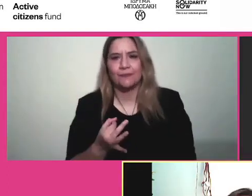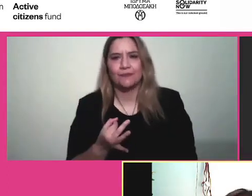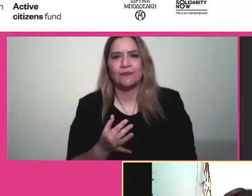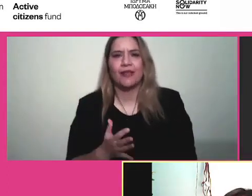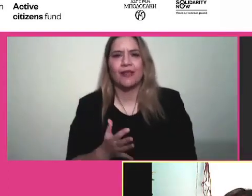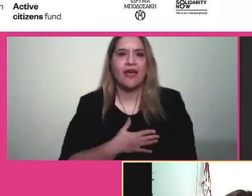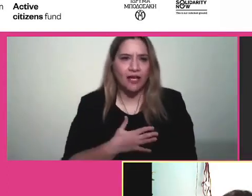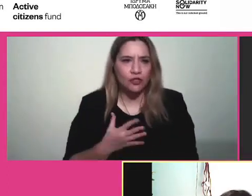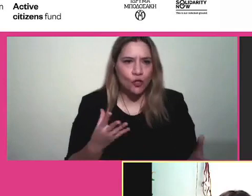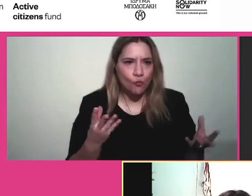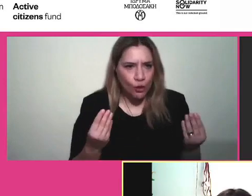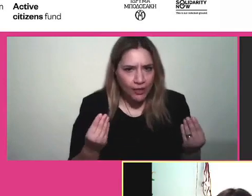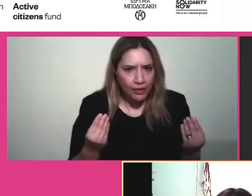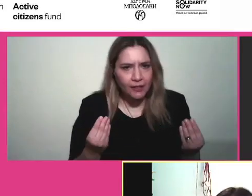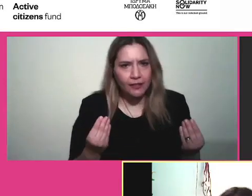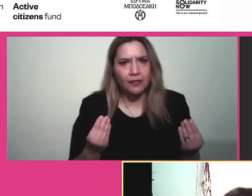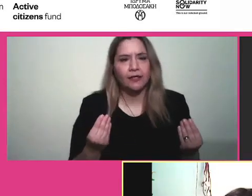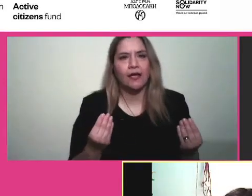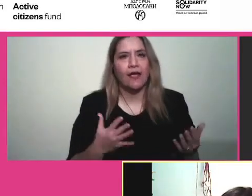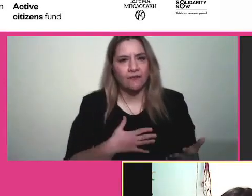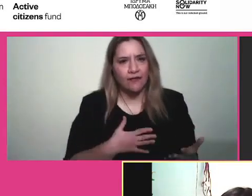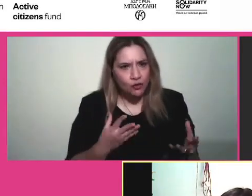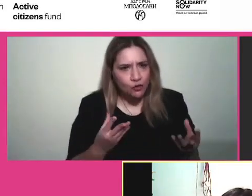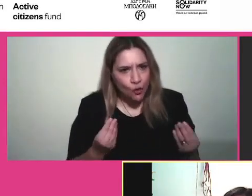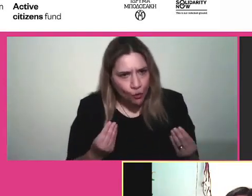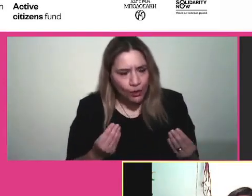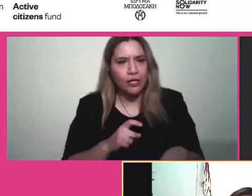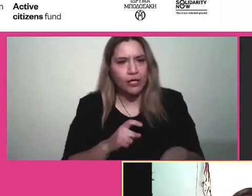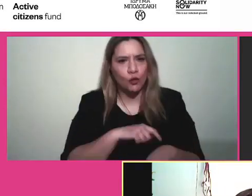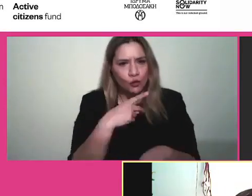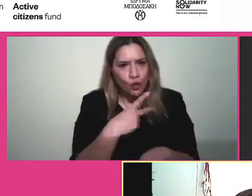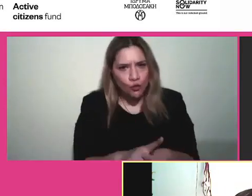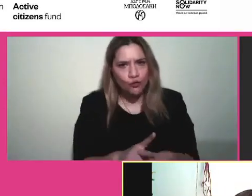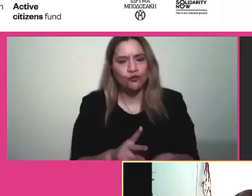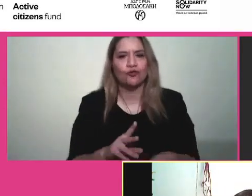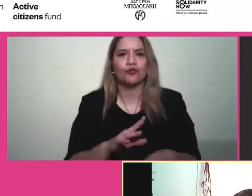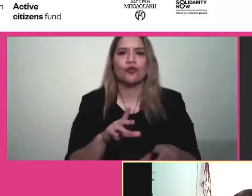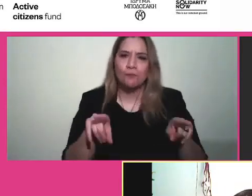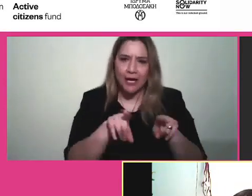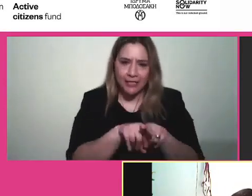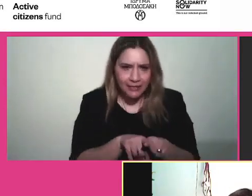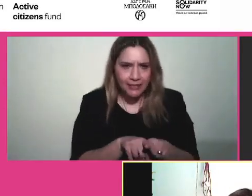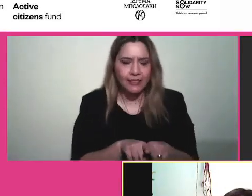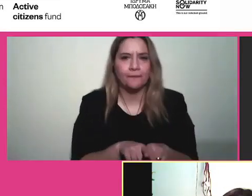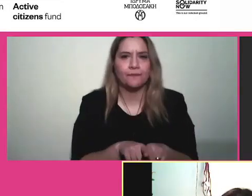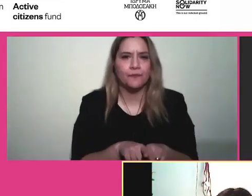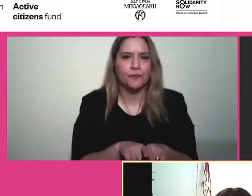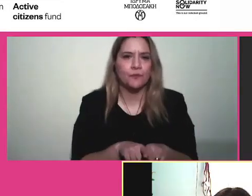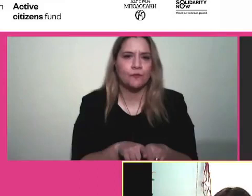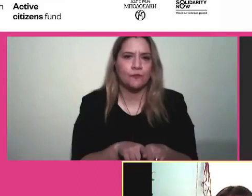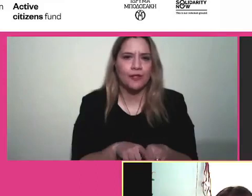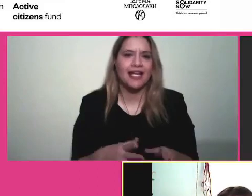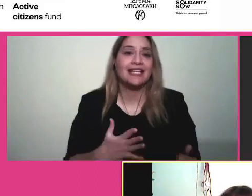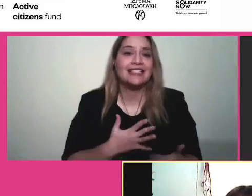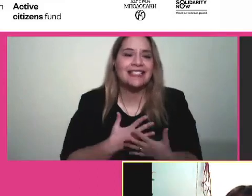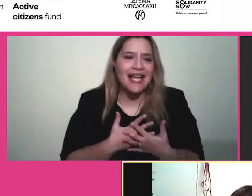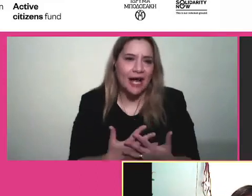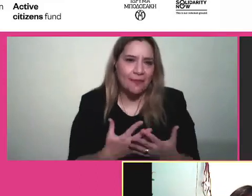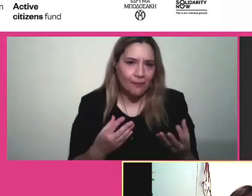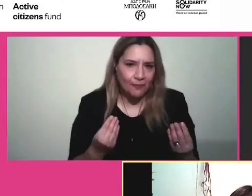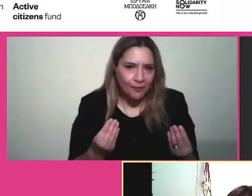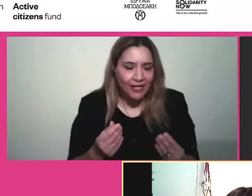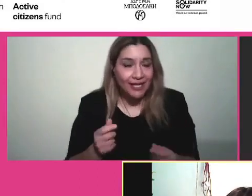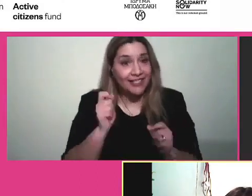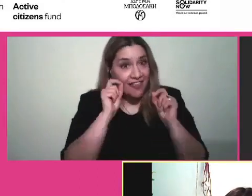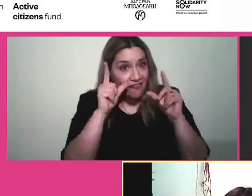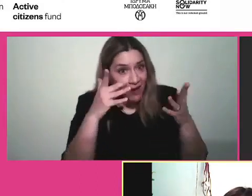μου, σε ευχαριστούμε πάρα πάρα πολύ και για τον χρόνο σου και που είσαι πάλι κοντά μας. Σε αγαπάμε και σε